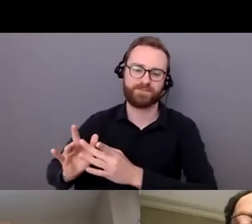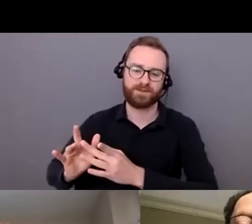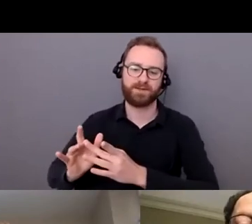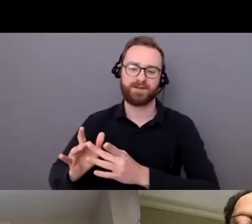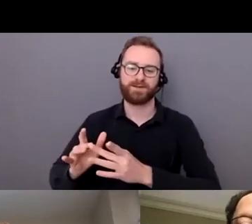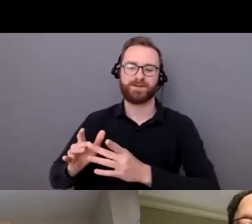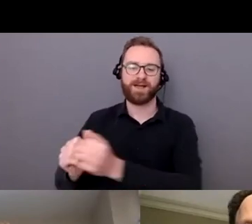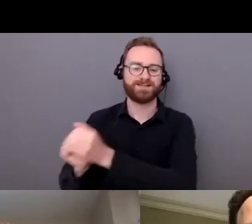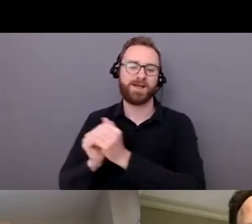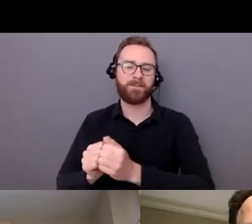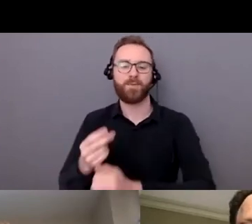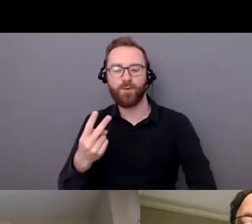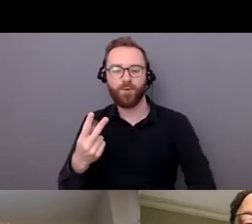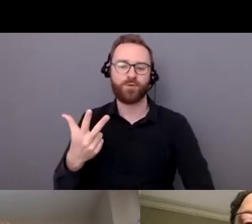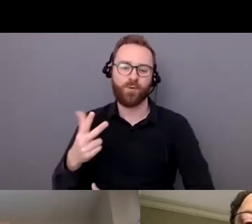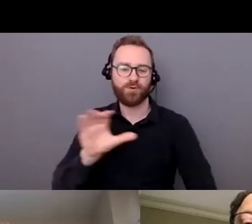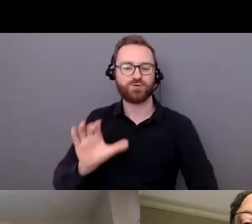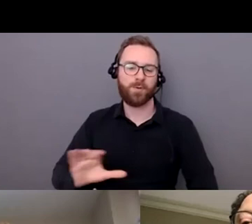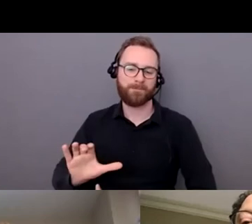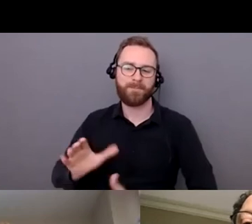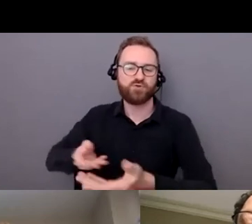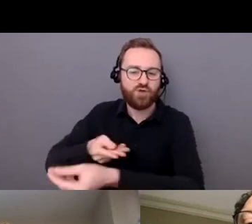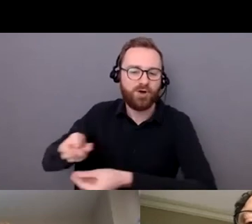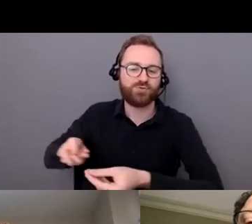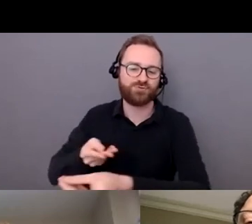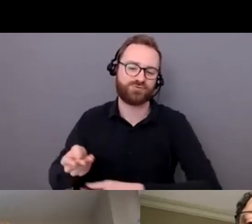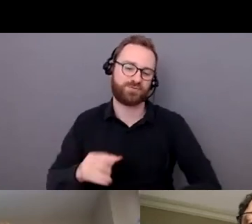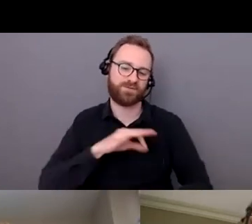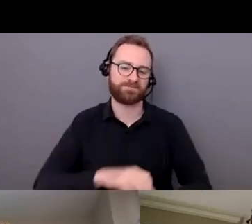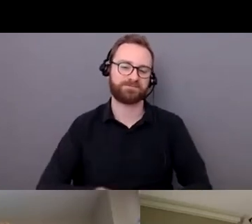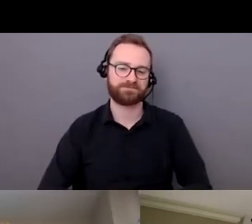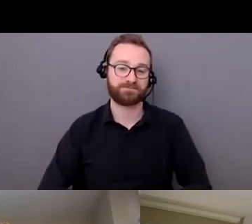ce moment-là d'échange. Parfait. Merci, Sylvain.